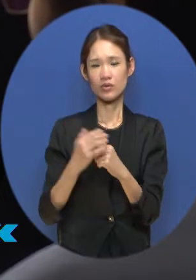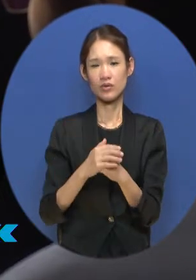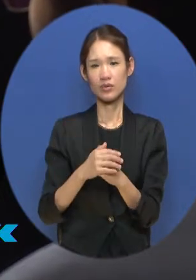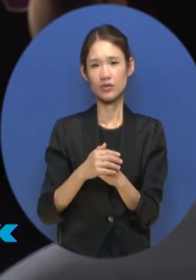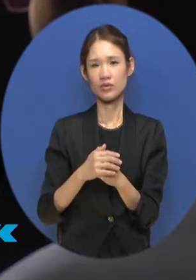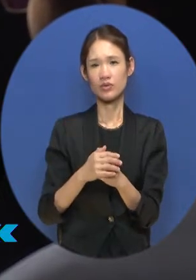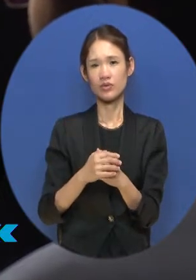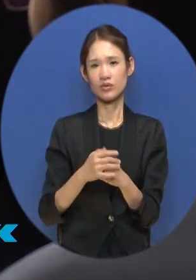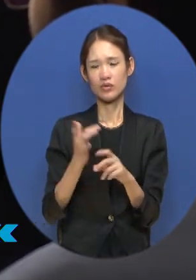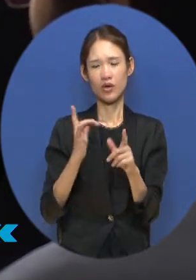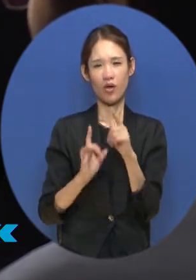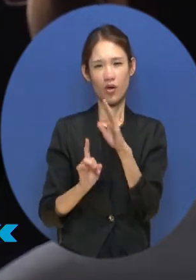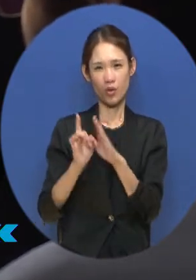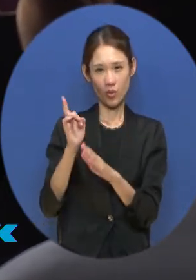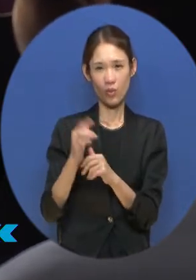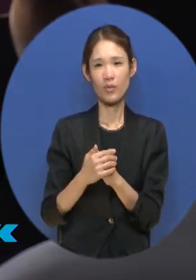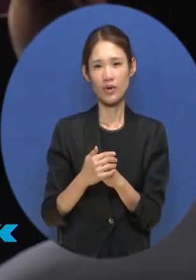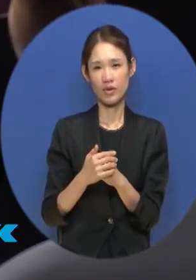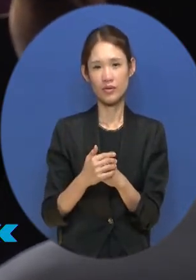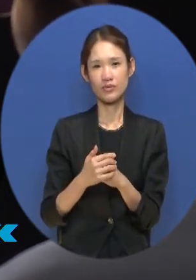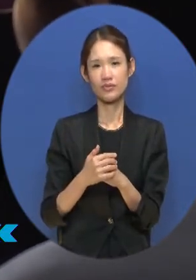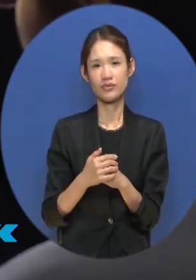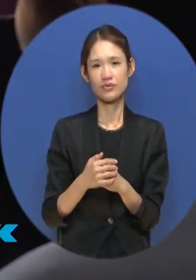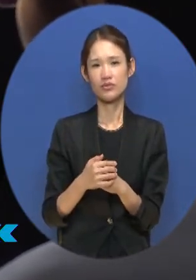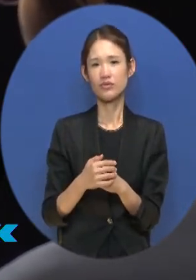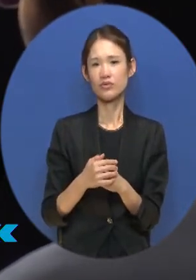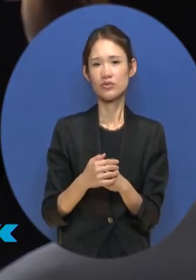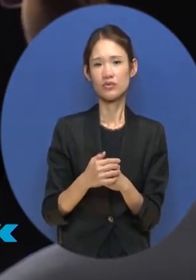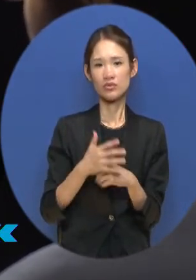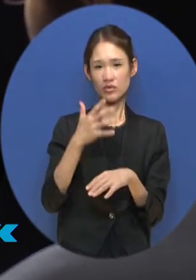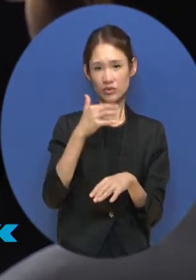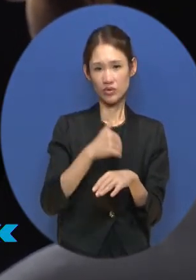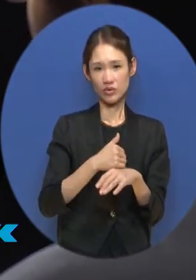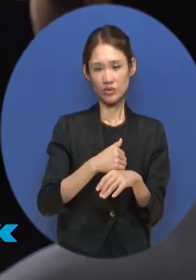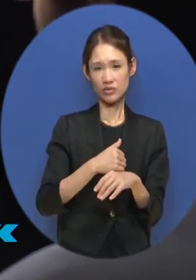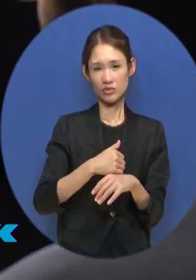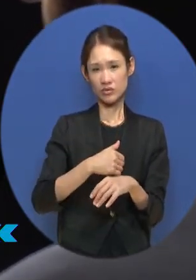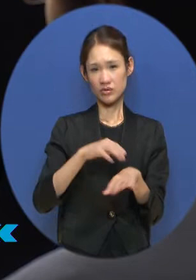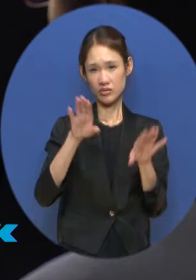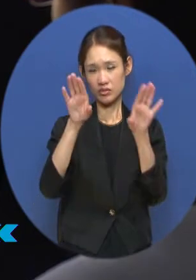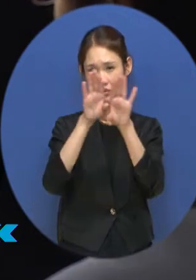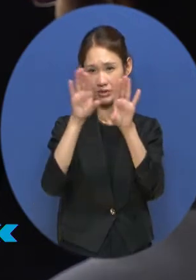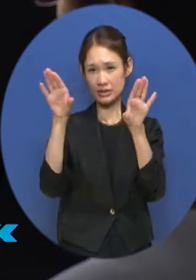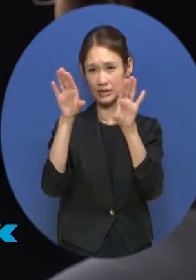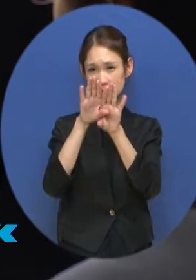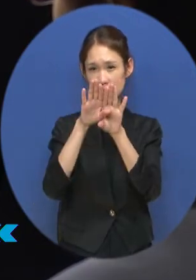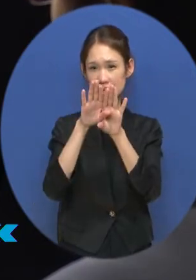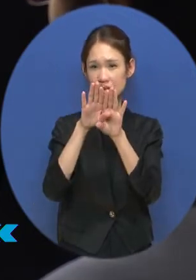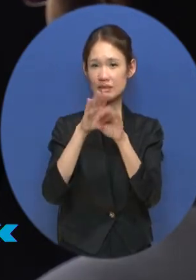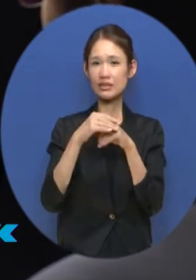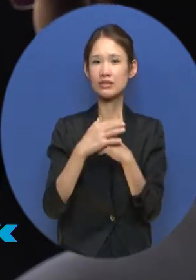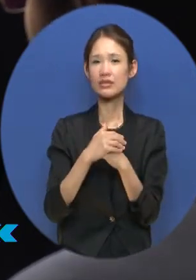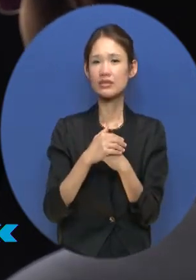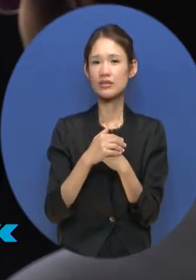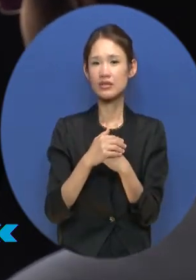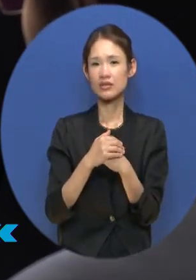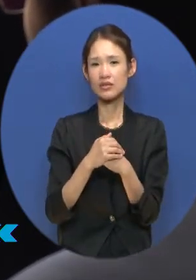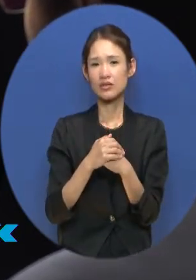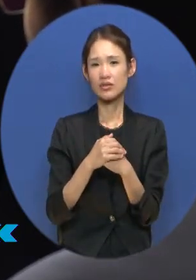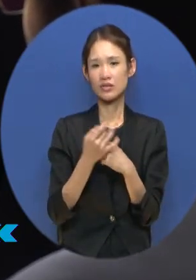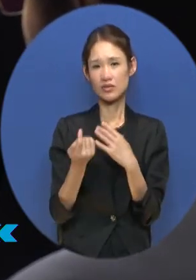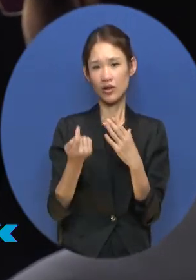있 상회하고 있습니다. 결국은 승강장에 이렇게 있는 그 뭐라 그럴까 스크린